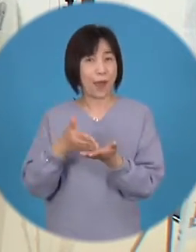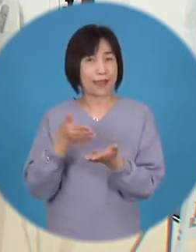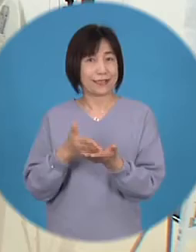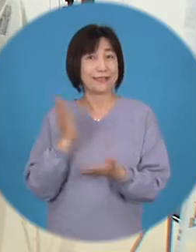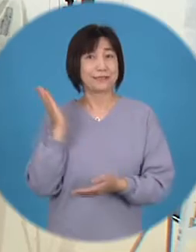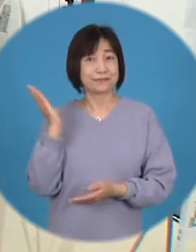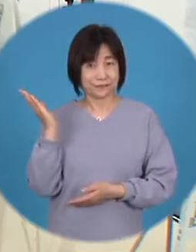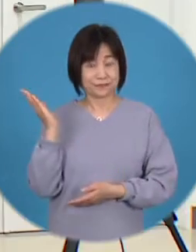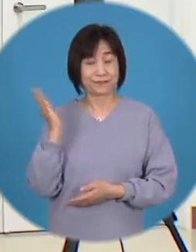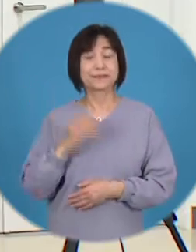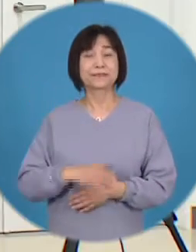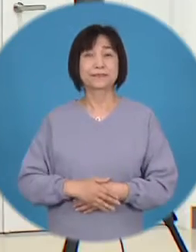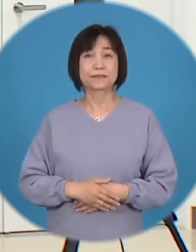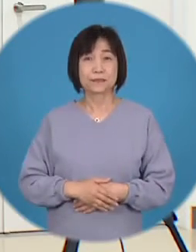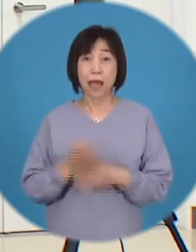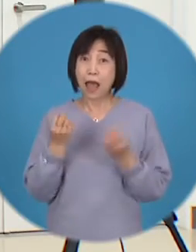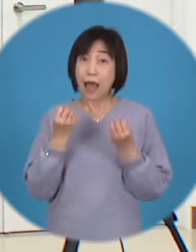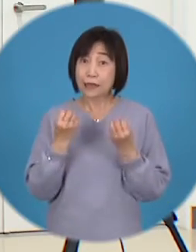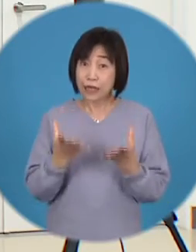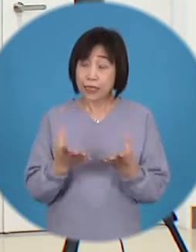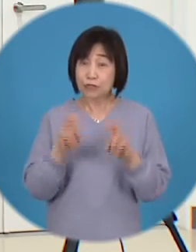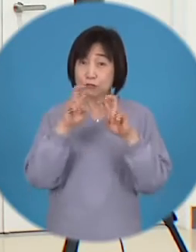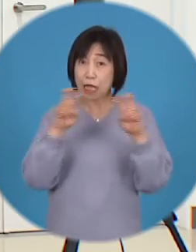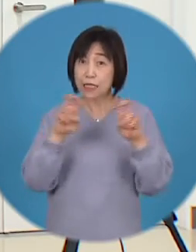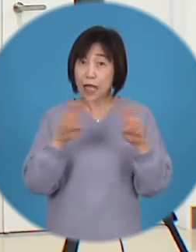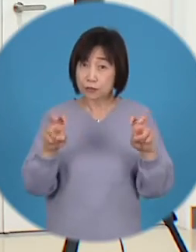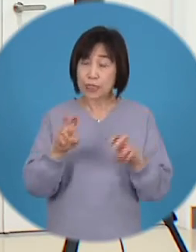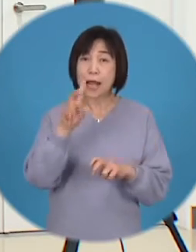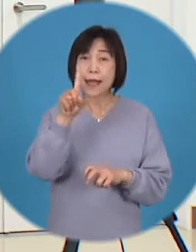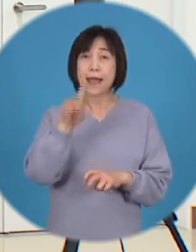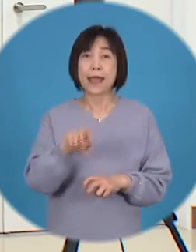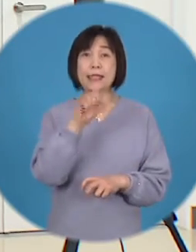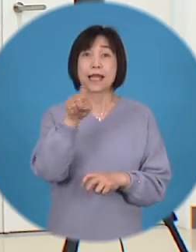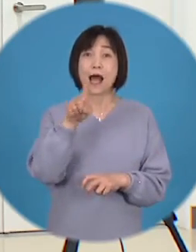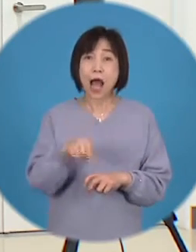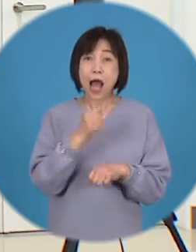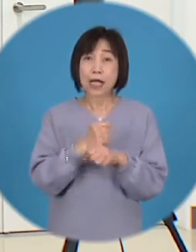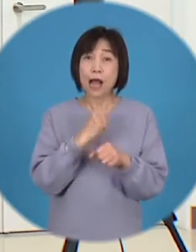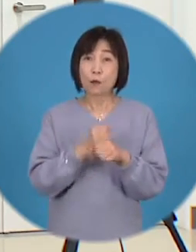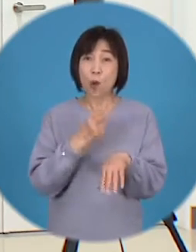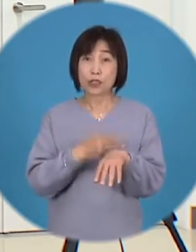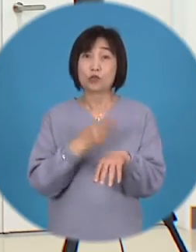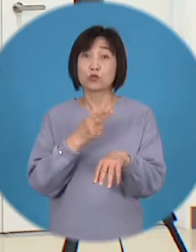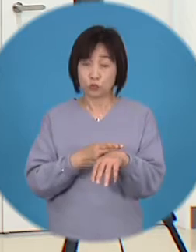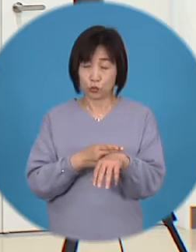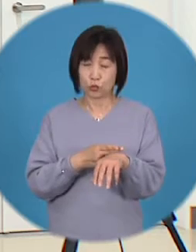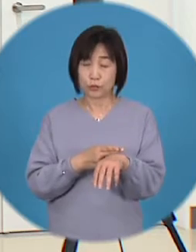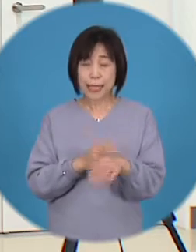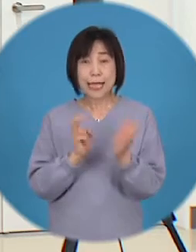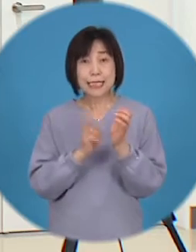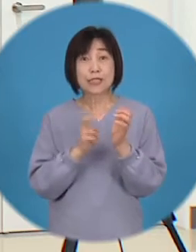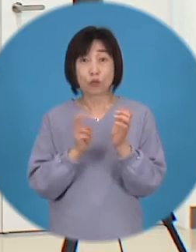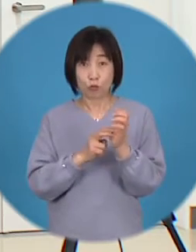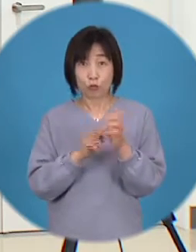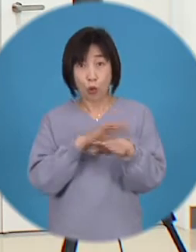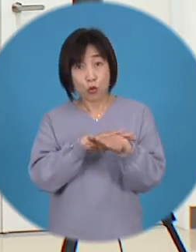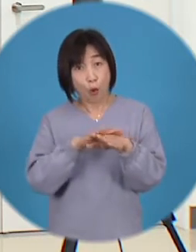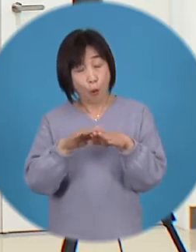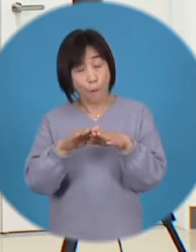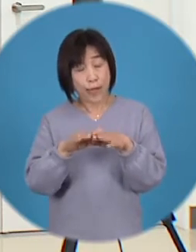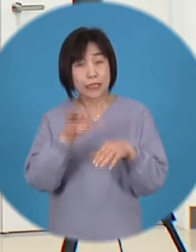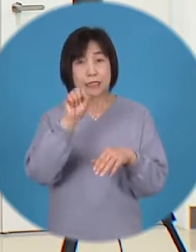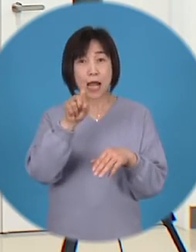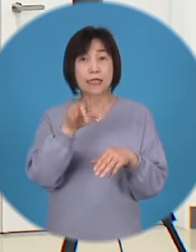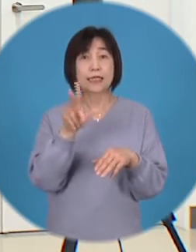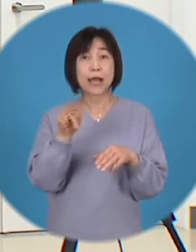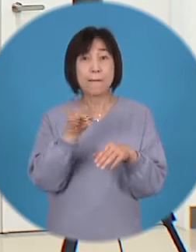いました。 新しく開発したレーザー加工技術によって金属の表面に薄い酸化